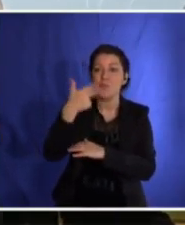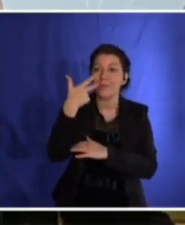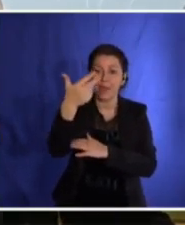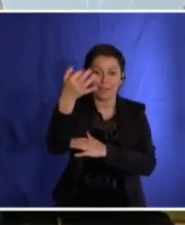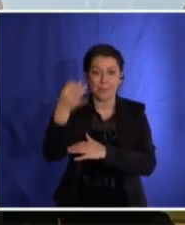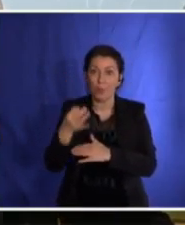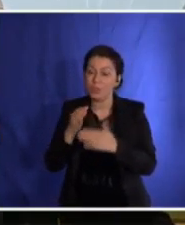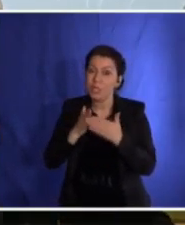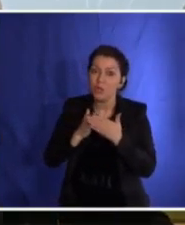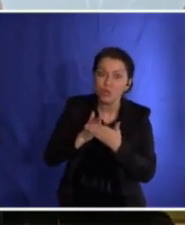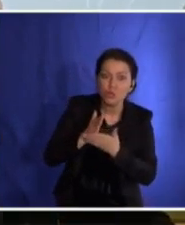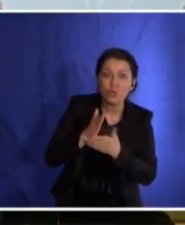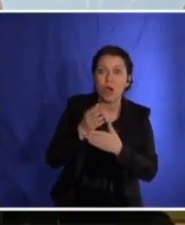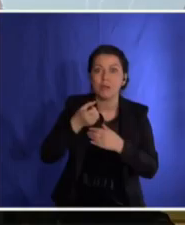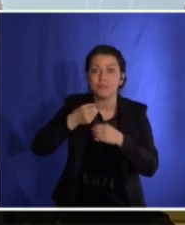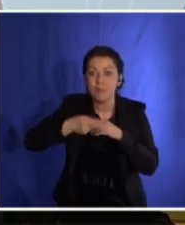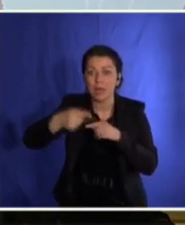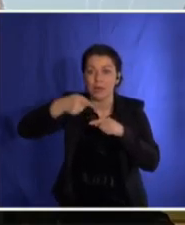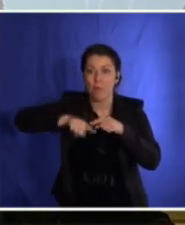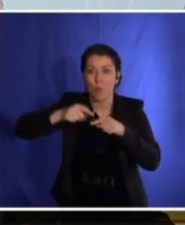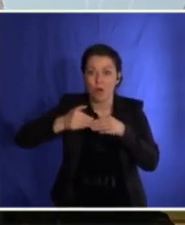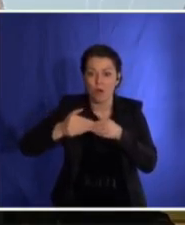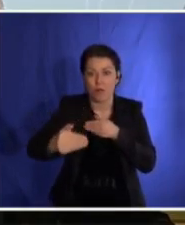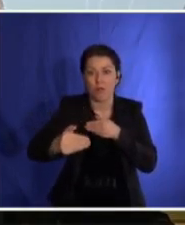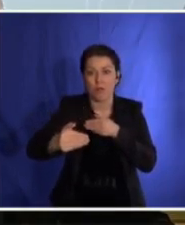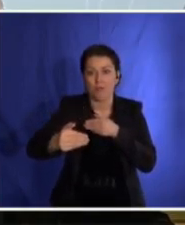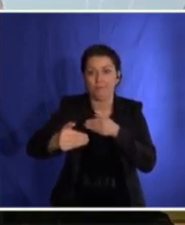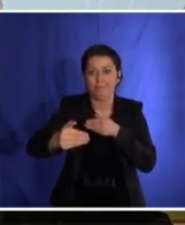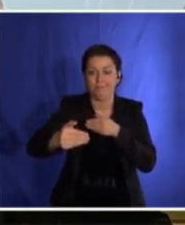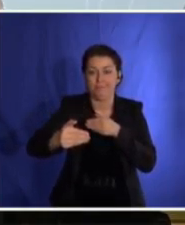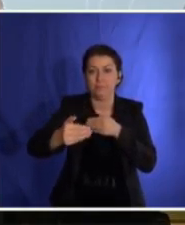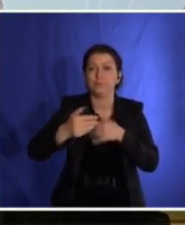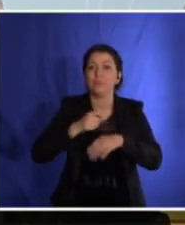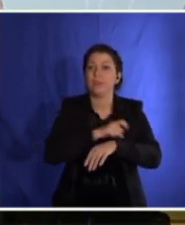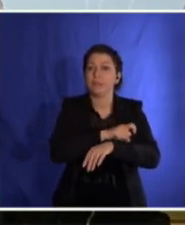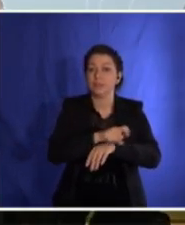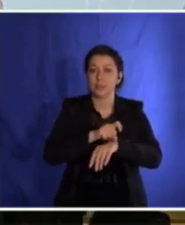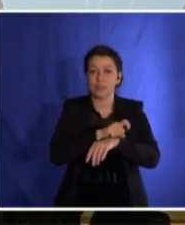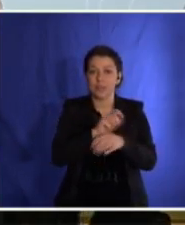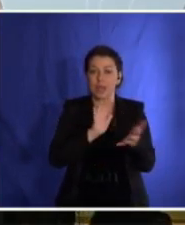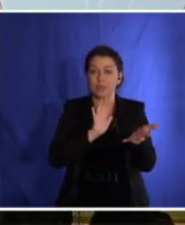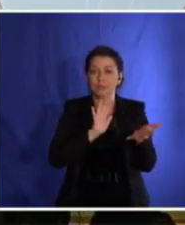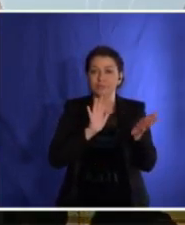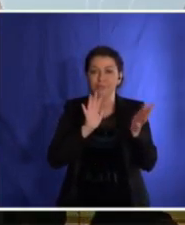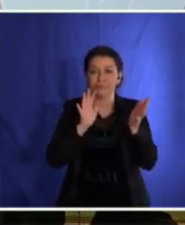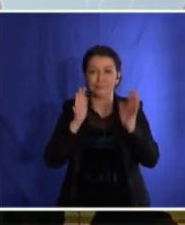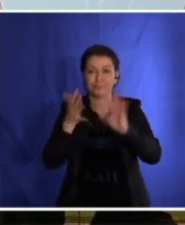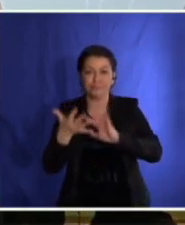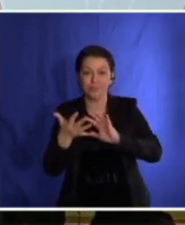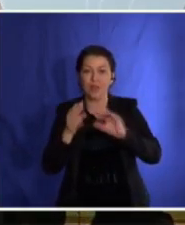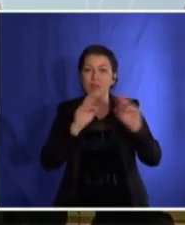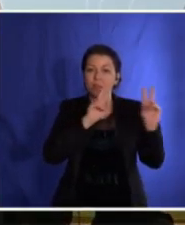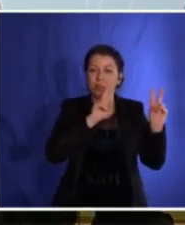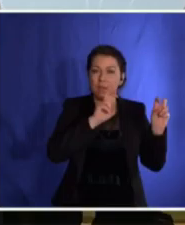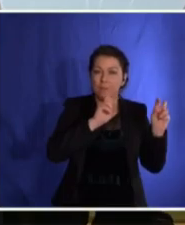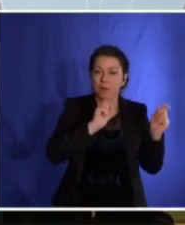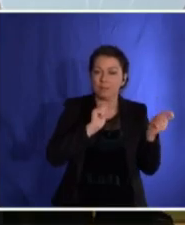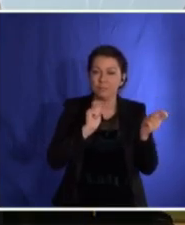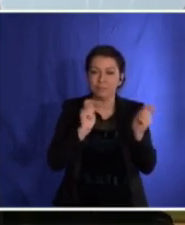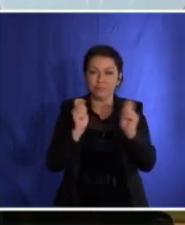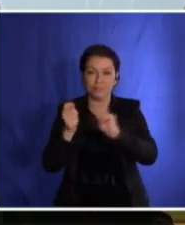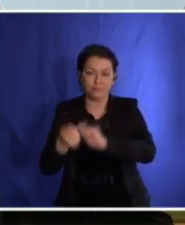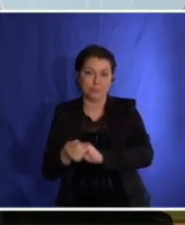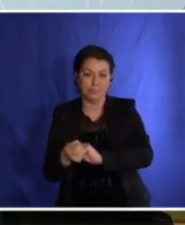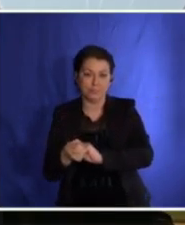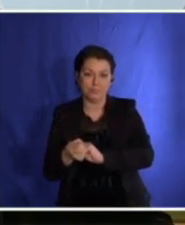wird. Die Zeiten haben sich geändert, die Themen haben sich geändert. Das